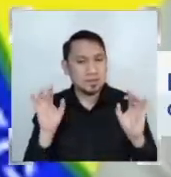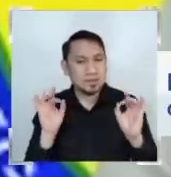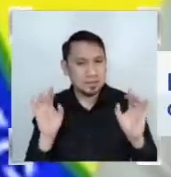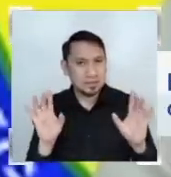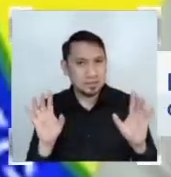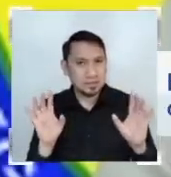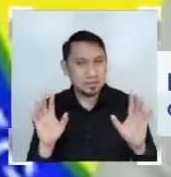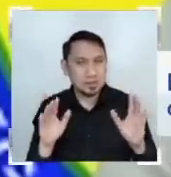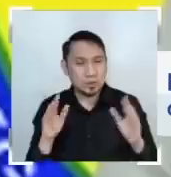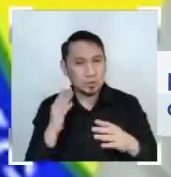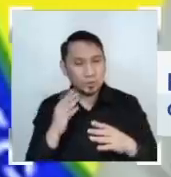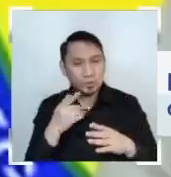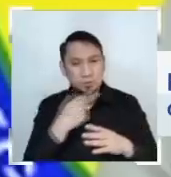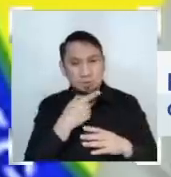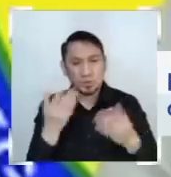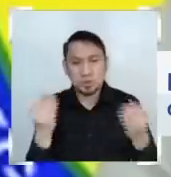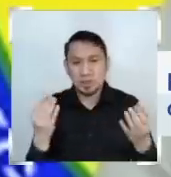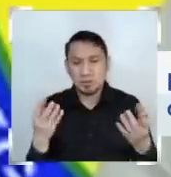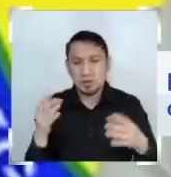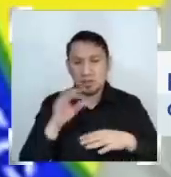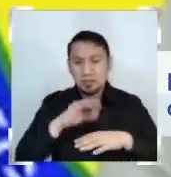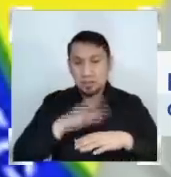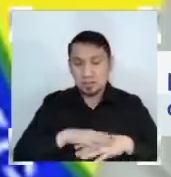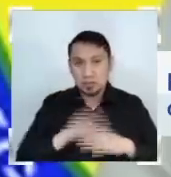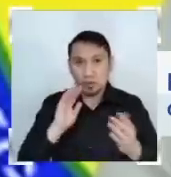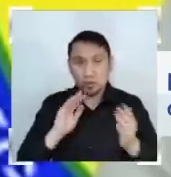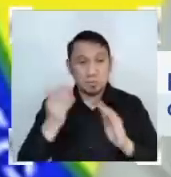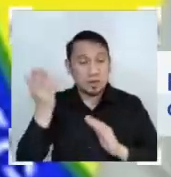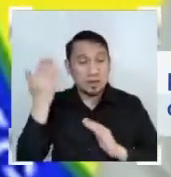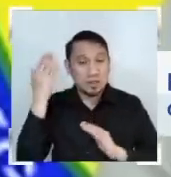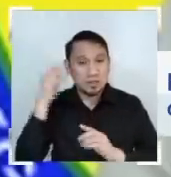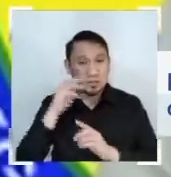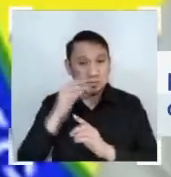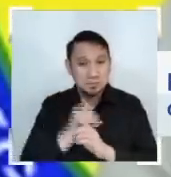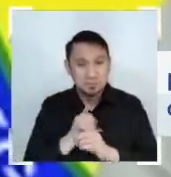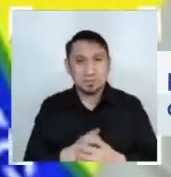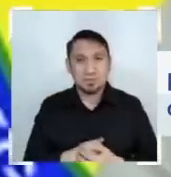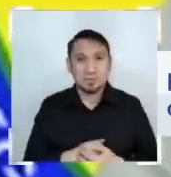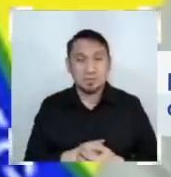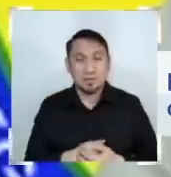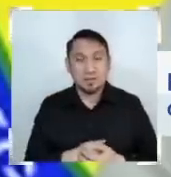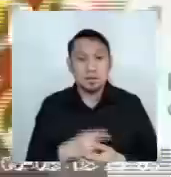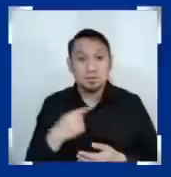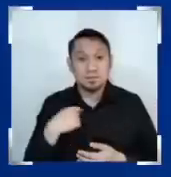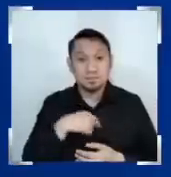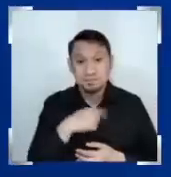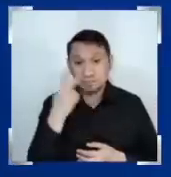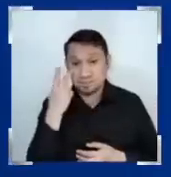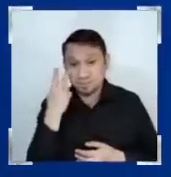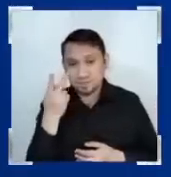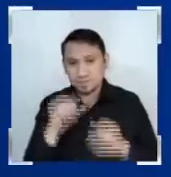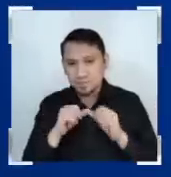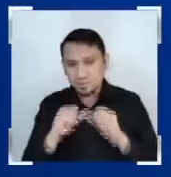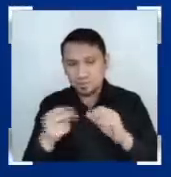cases namin ng dengue dito, lalo na nung nakaraang buwan ng Mayo. Dahil nakita namin yung trend na pataas. Sa